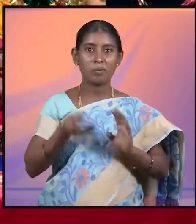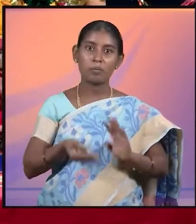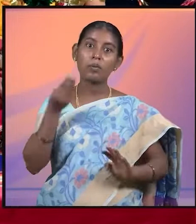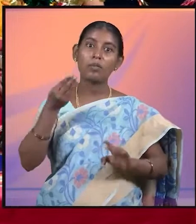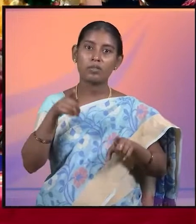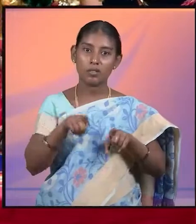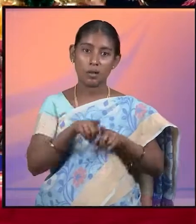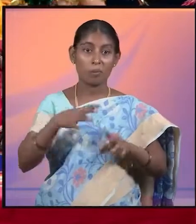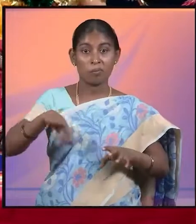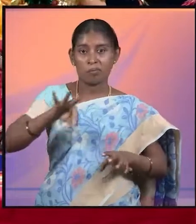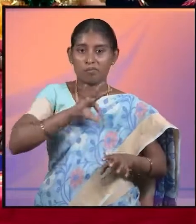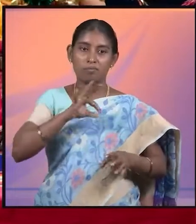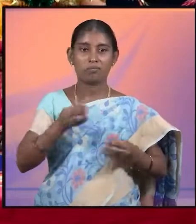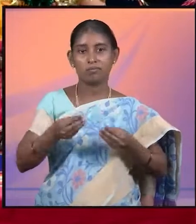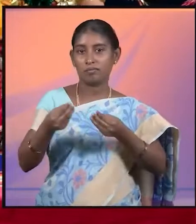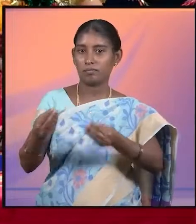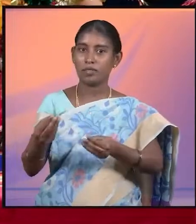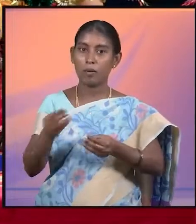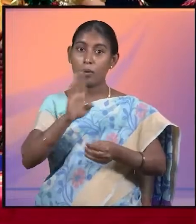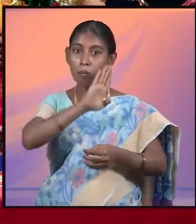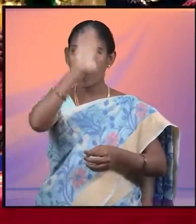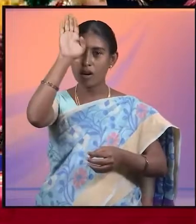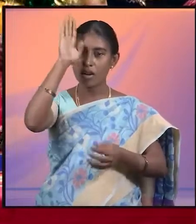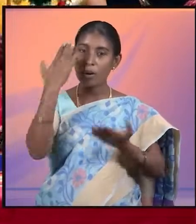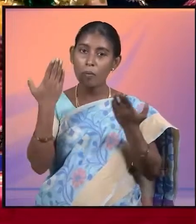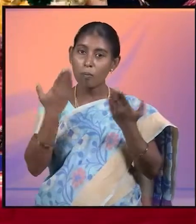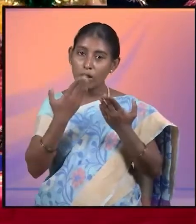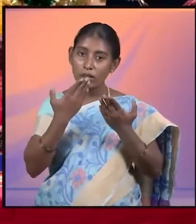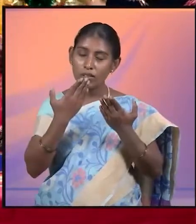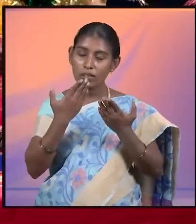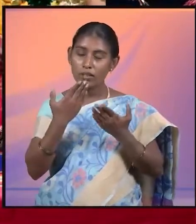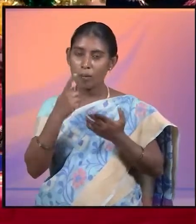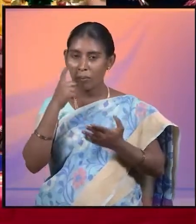செஞ்சாங்க. ஓ, படிச்சவங்களை மன்னரும் மதிச்சாங்க.